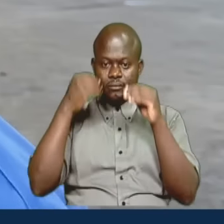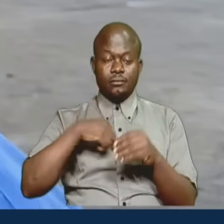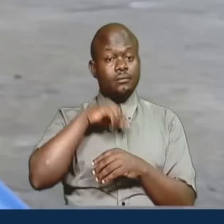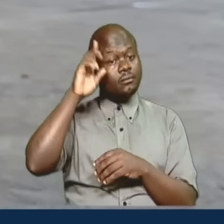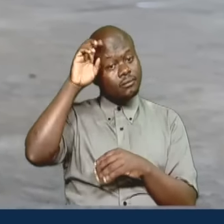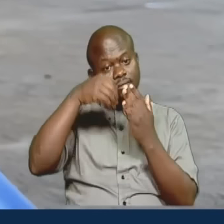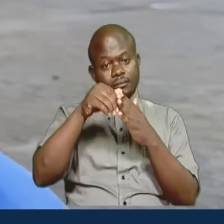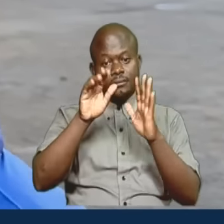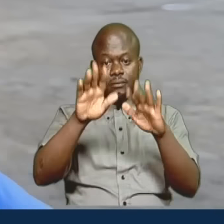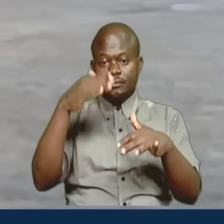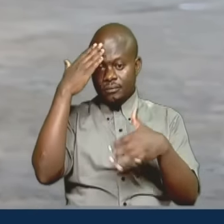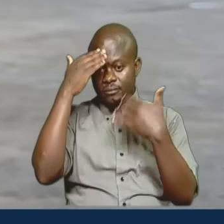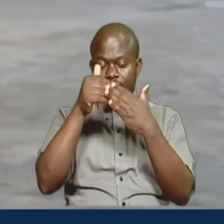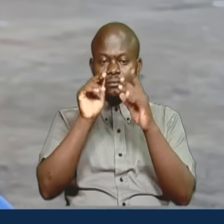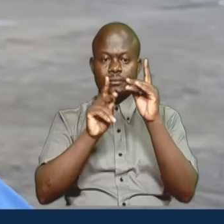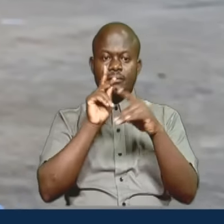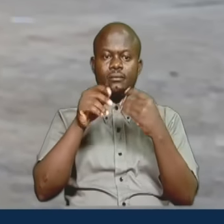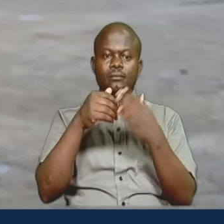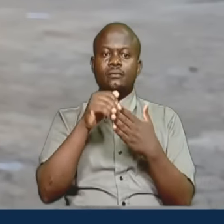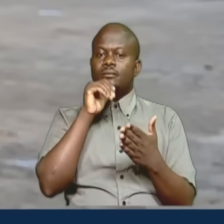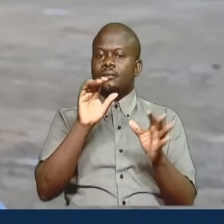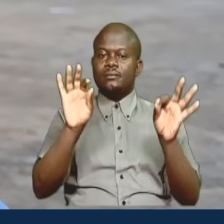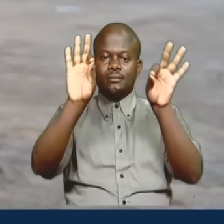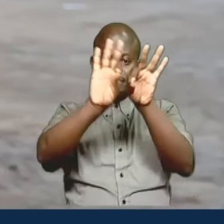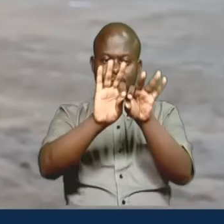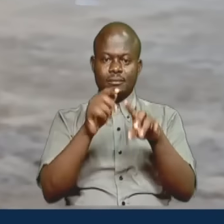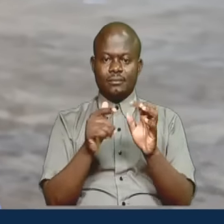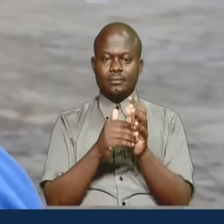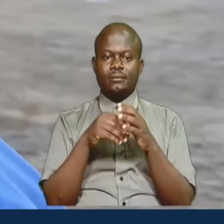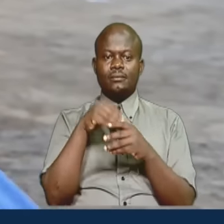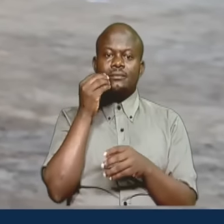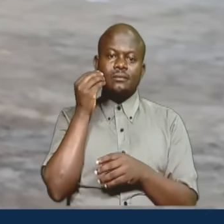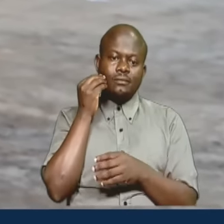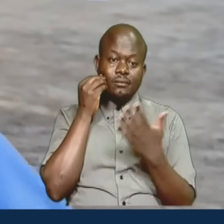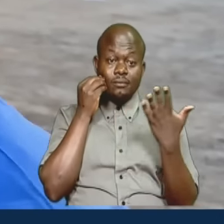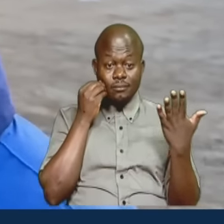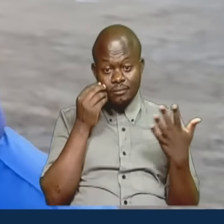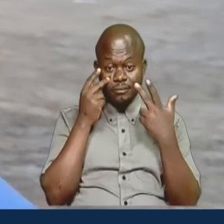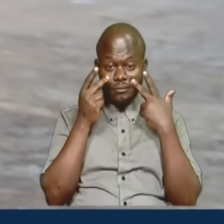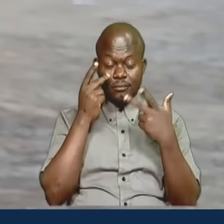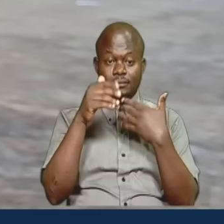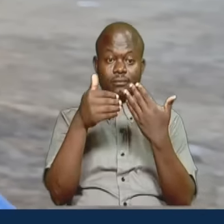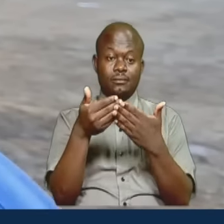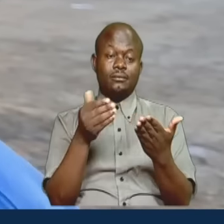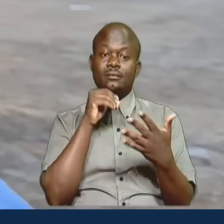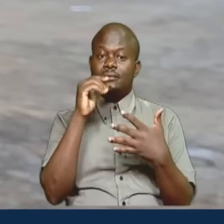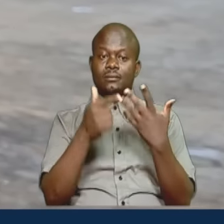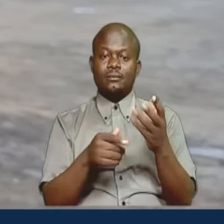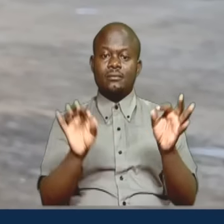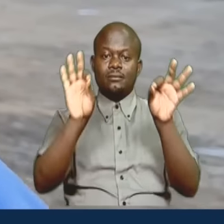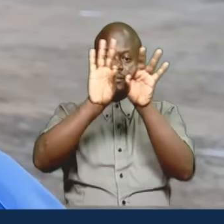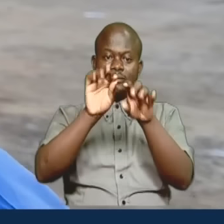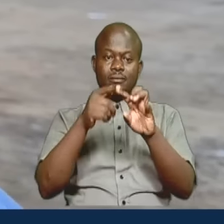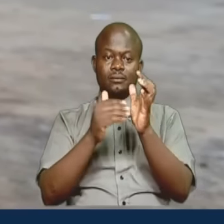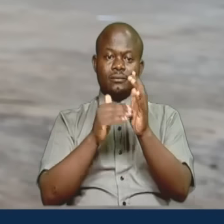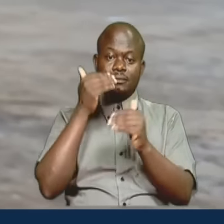bitewe n'ukuntu abantu bavuga ati n'ubundi we ntacyo umaze no mu rugo nyine bakabona nyine nta kintu bimaze ariko kuva